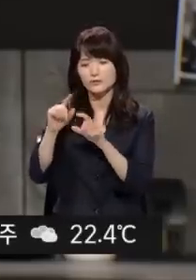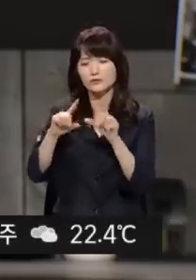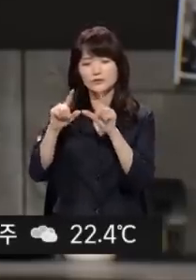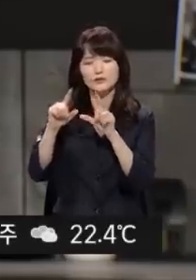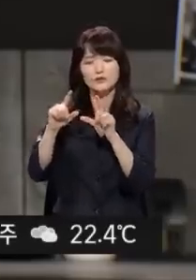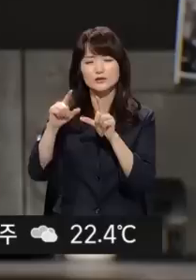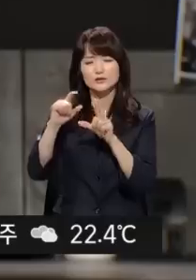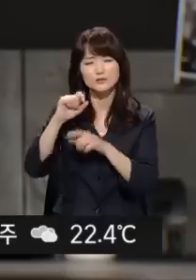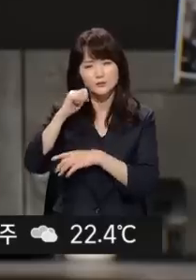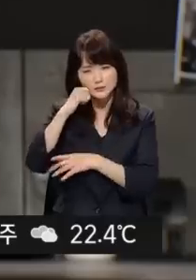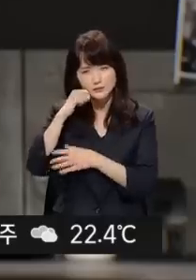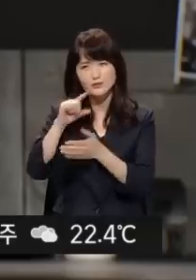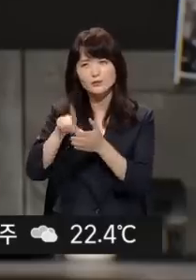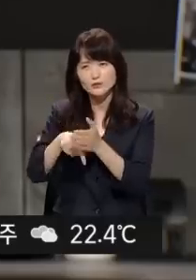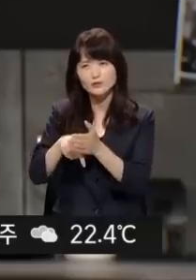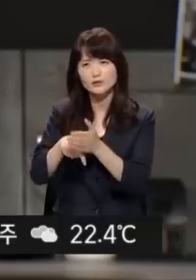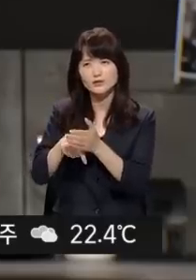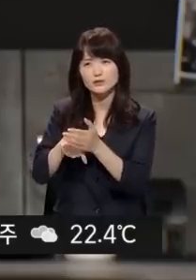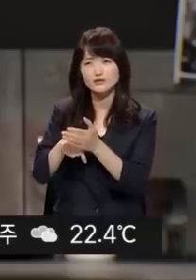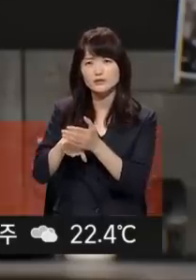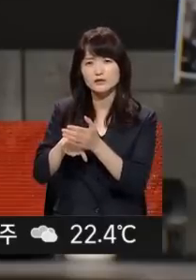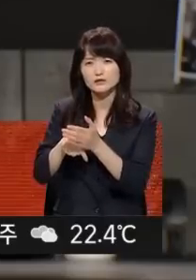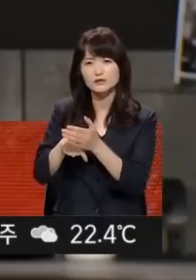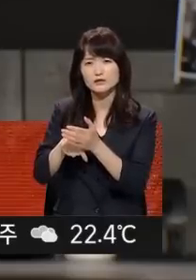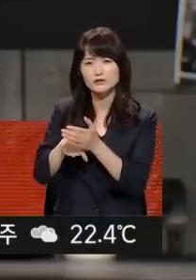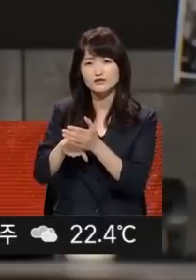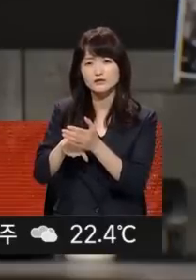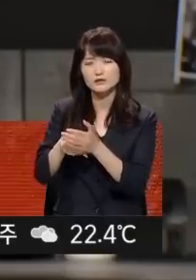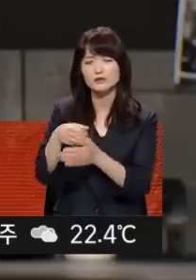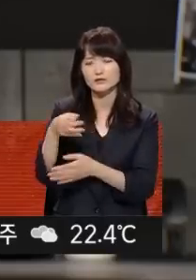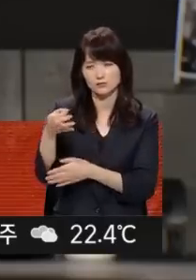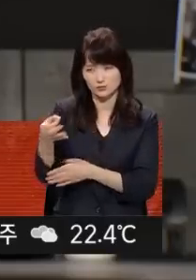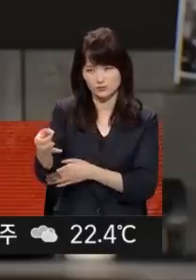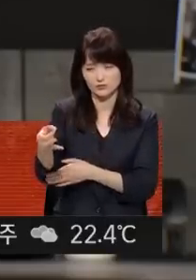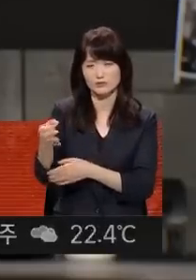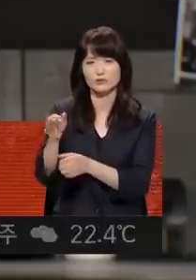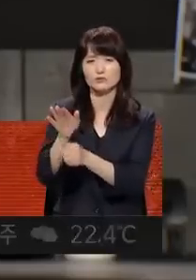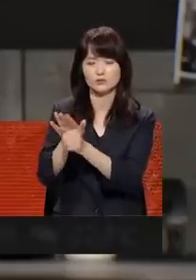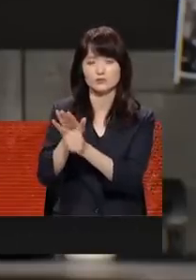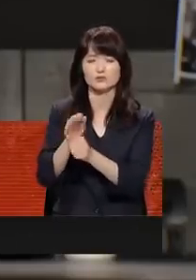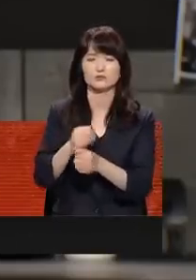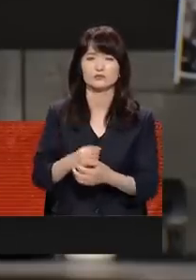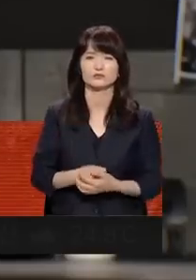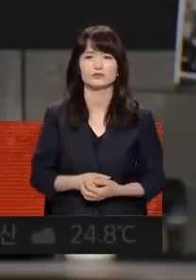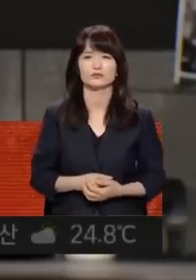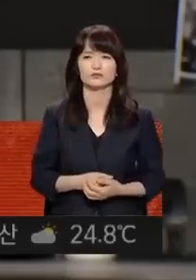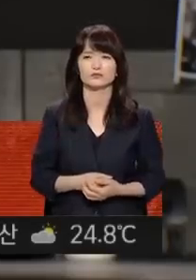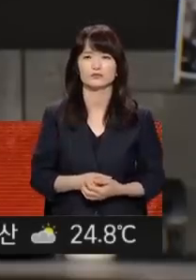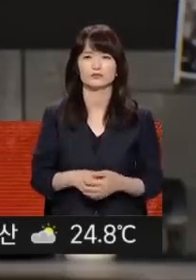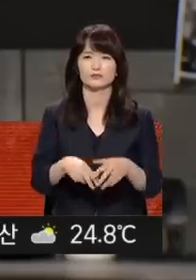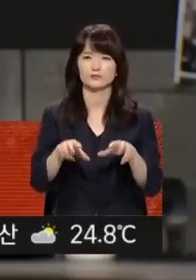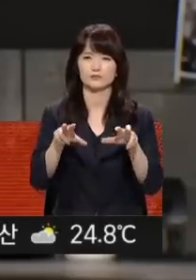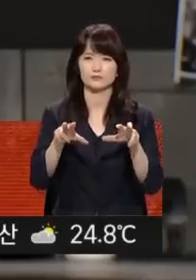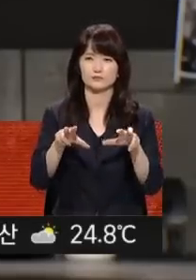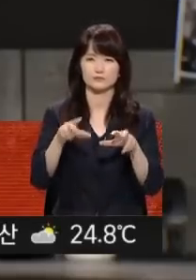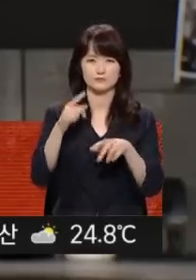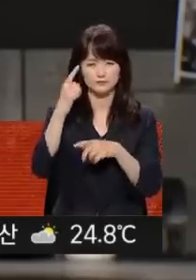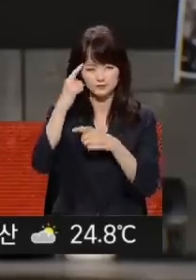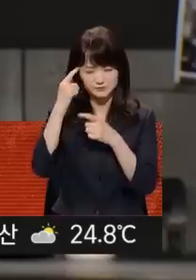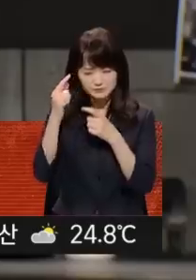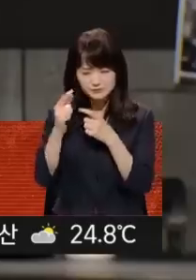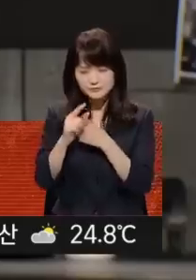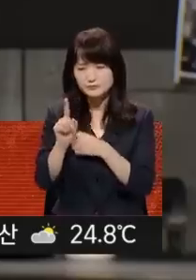정도의 상황일 때예요 경제력이 없을 때 국가가 부조를 해주는 경우라서 아이 경우는 지금 저도 계속 고민하고